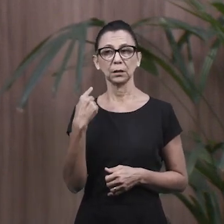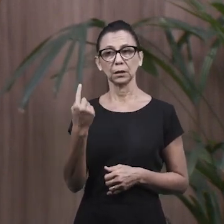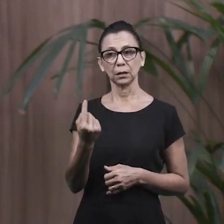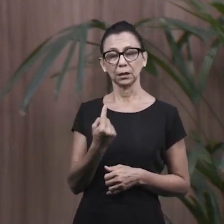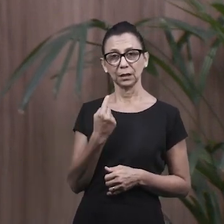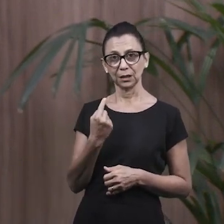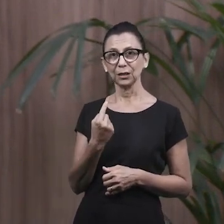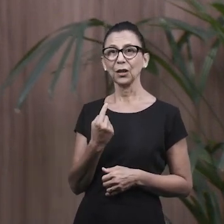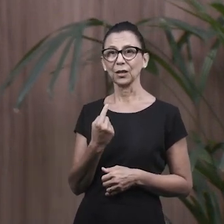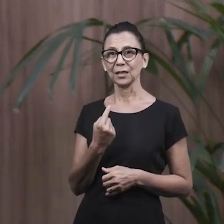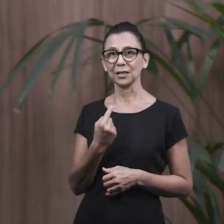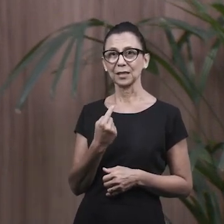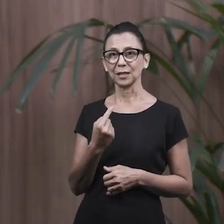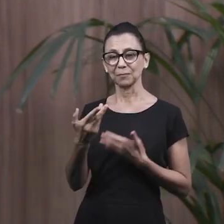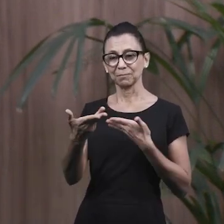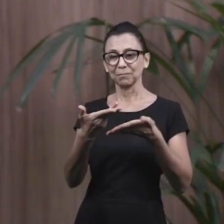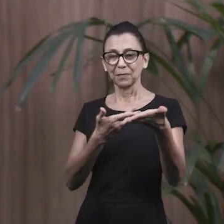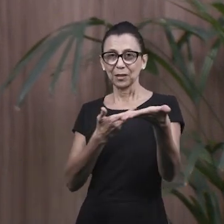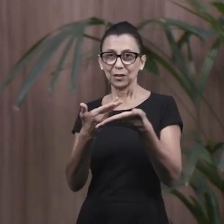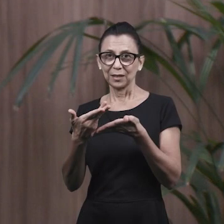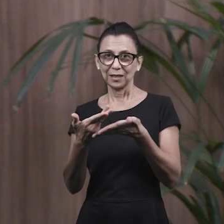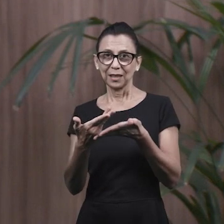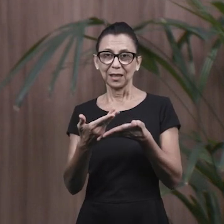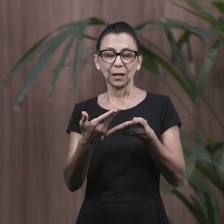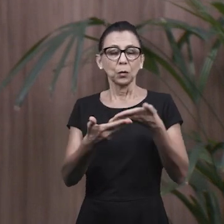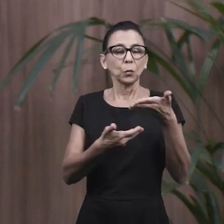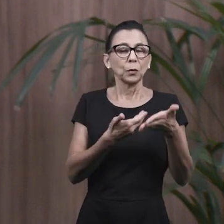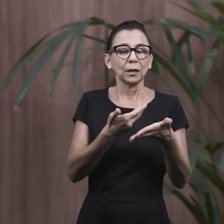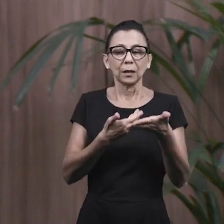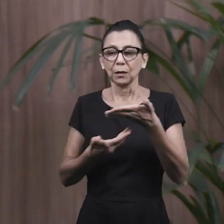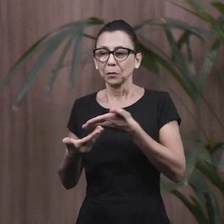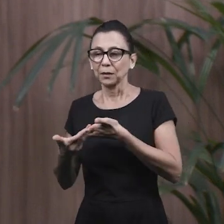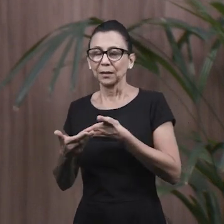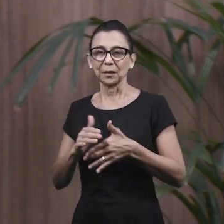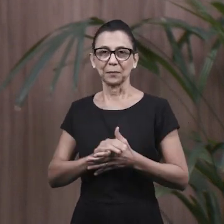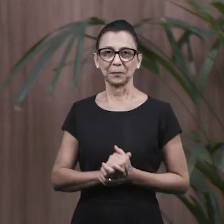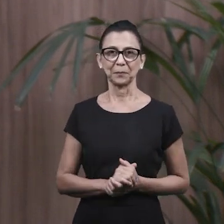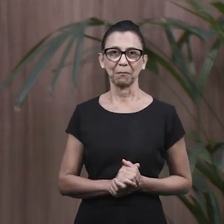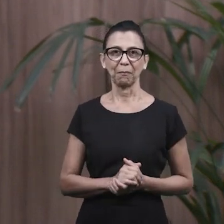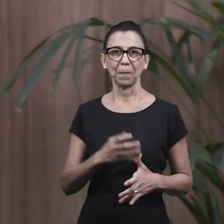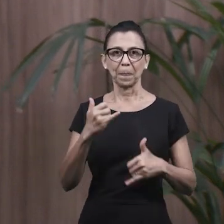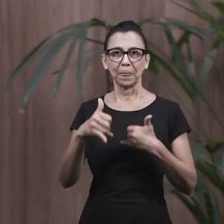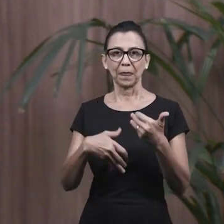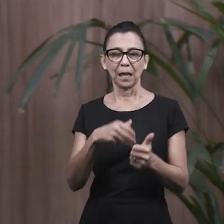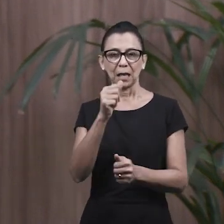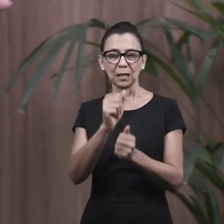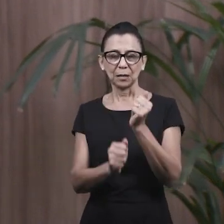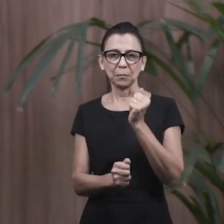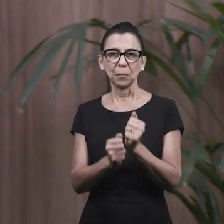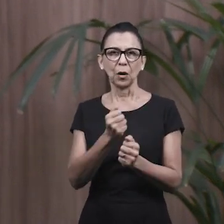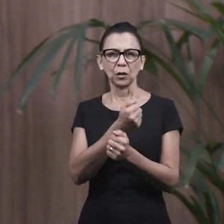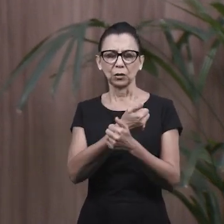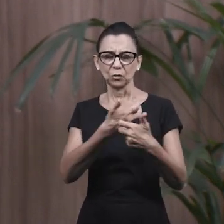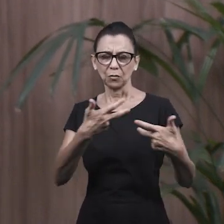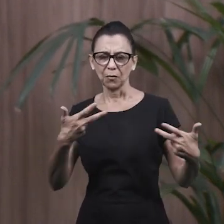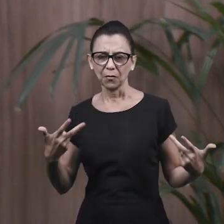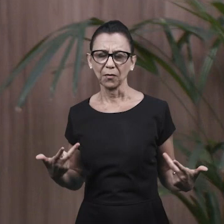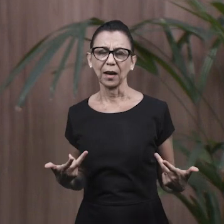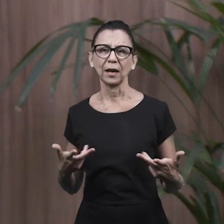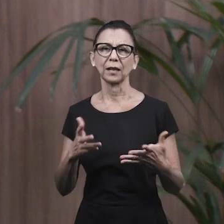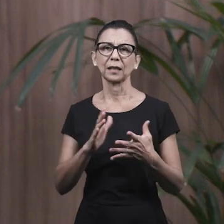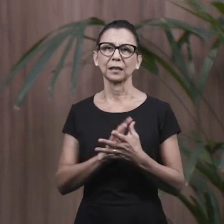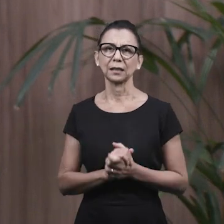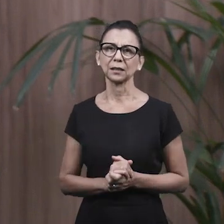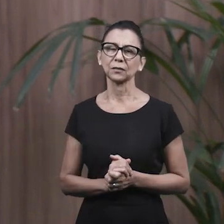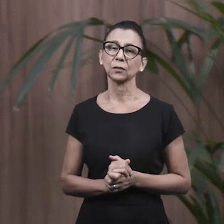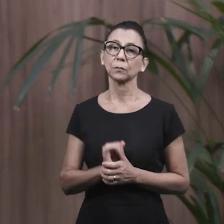l'autre. Donc, dans les jeux, les sports, nous apprenons ensemble à lier avec l'expectative, les